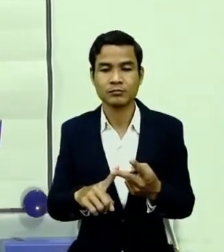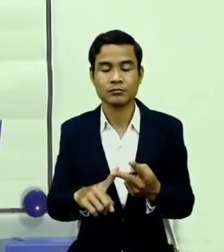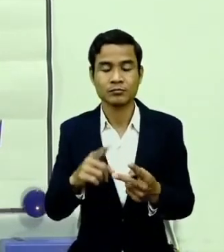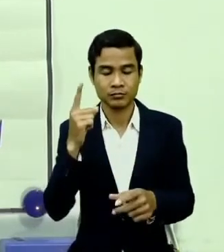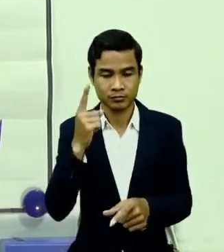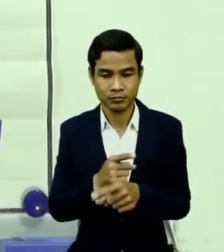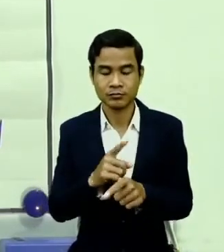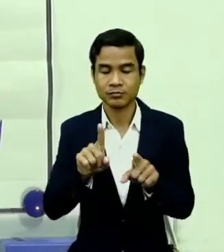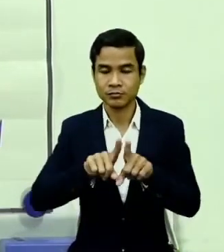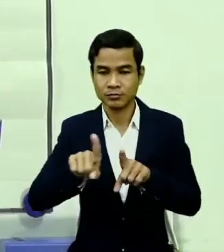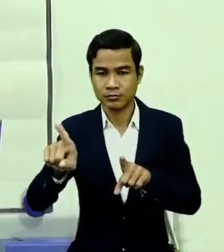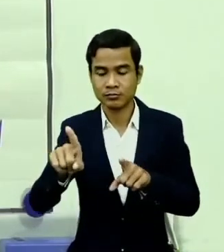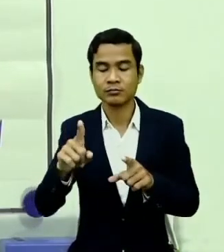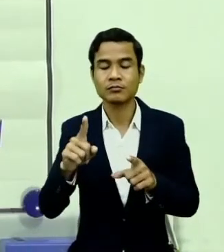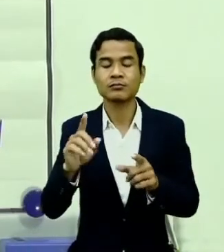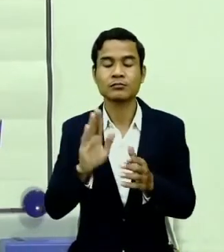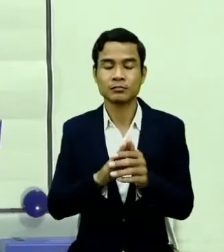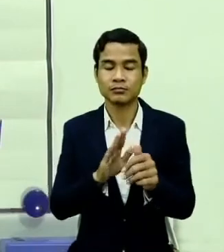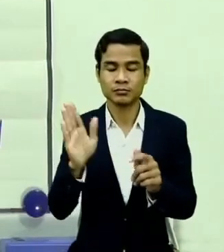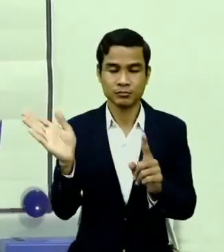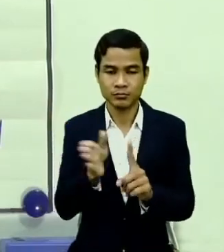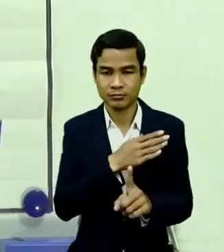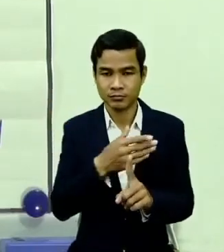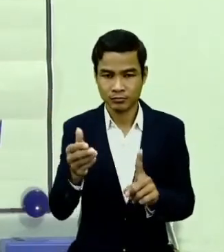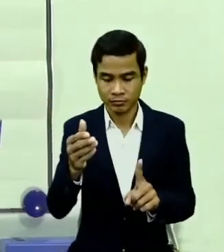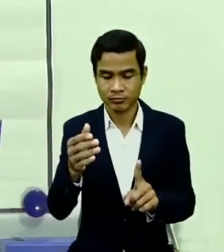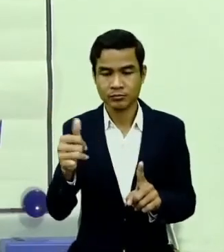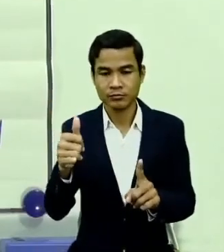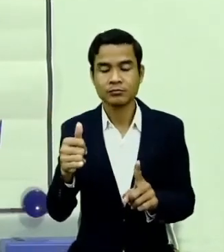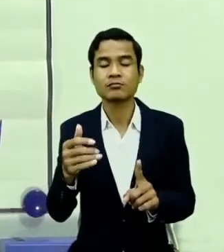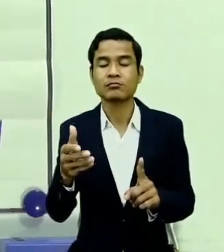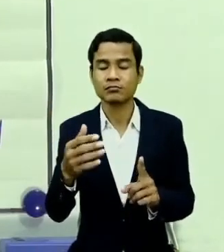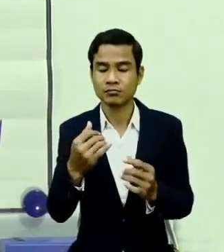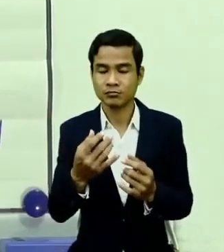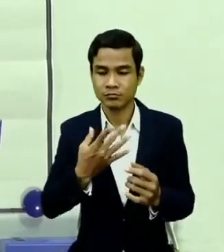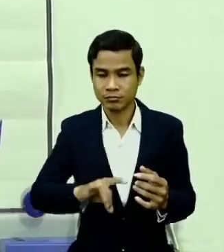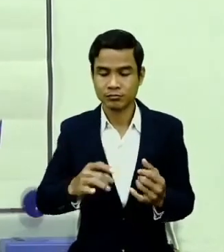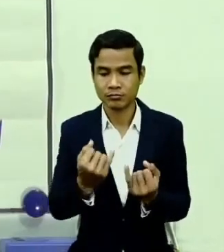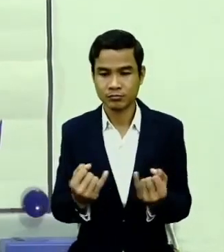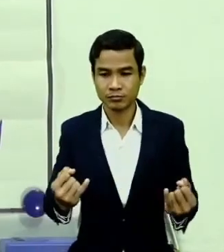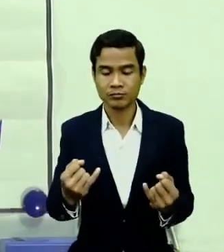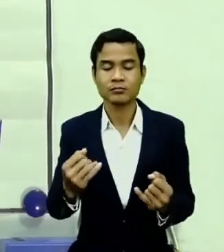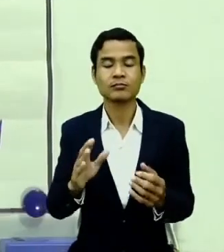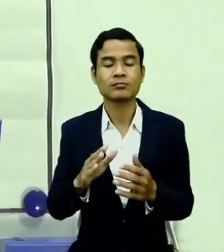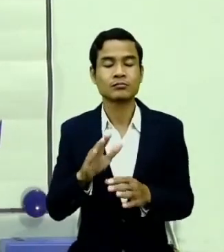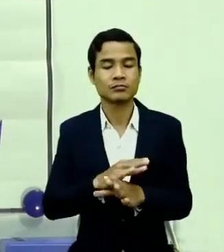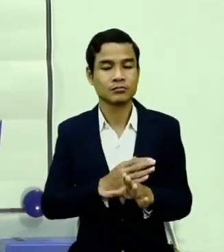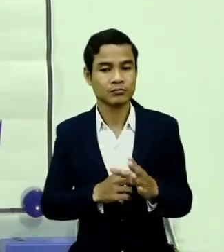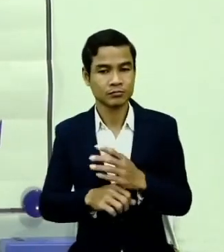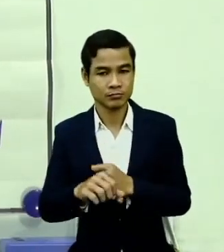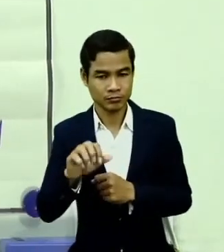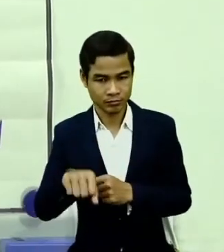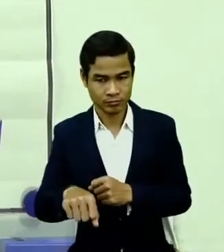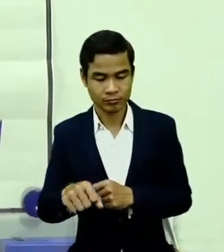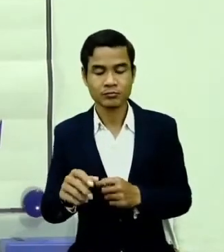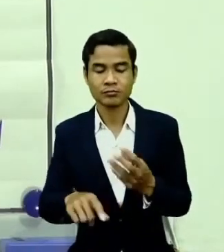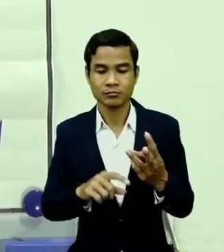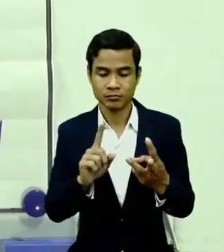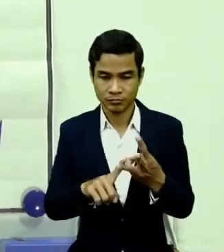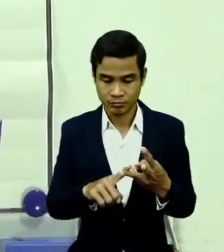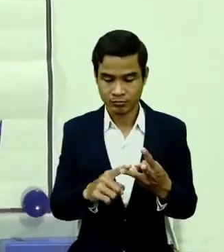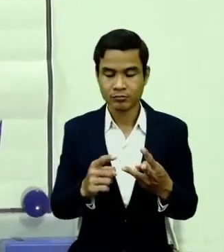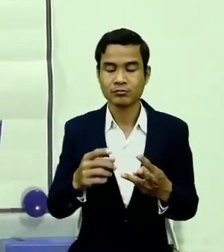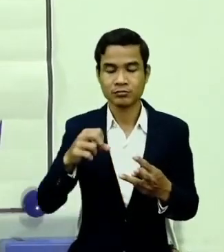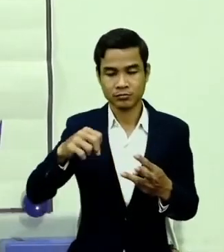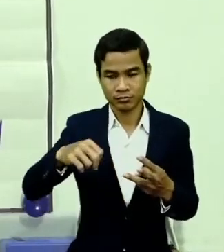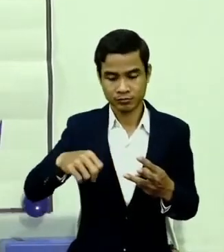ត្រូវជៀសវាងអំពើហិង្សាព្រោះកុមារត្រូវការភាពកក់ក្ដៅទី